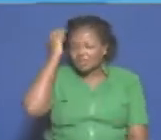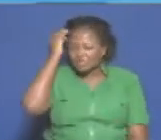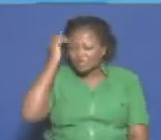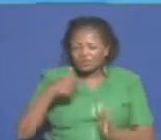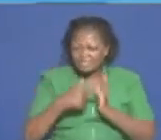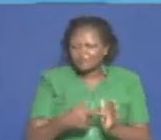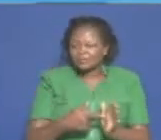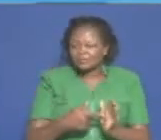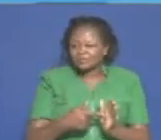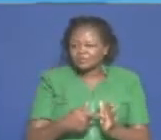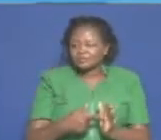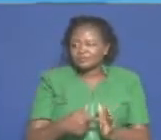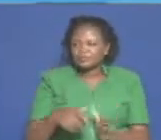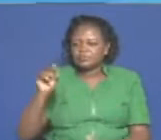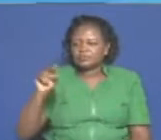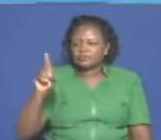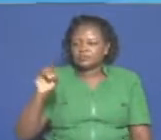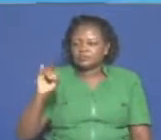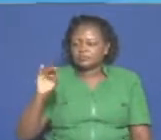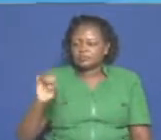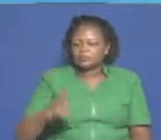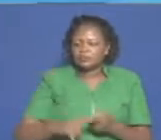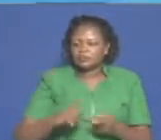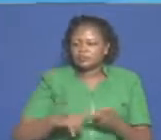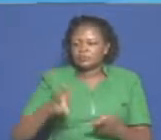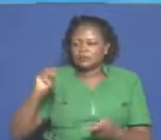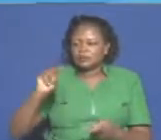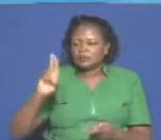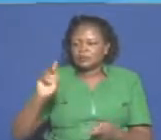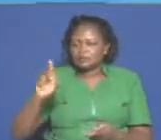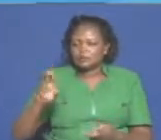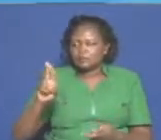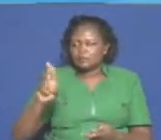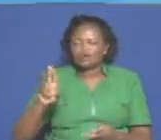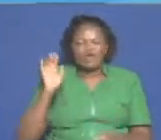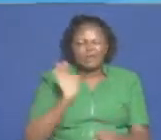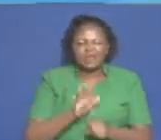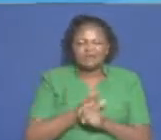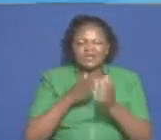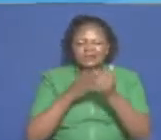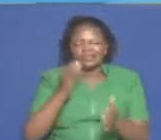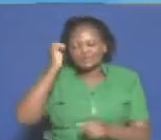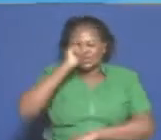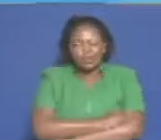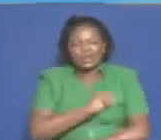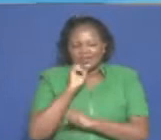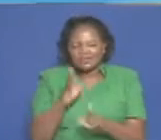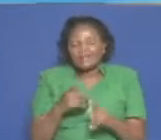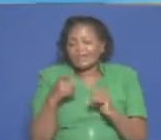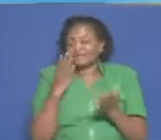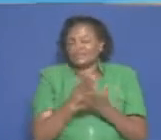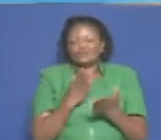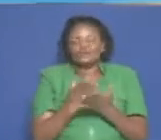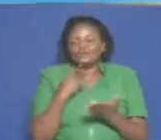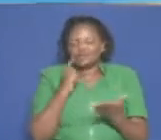marehemu Kalembe Ndile, Mulu Mutisia, viongozi tu kadhaa. Lakini naona kwamba pia kwa njia moja ama nyingine